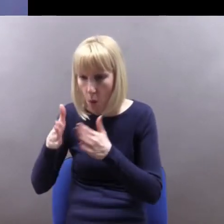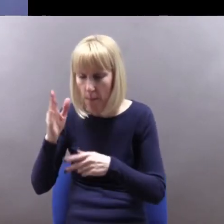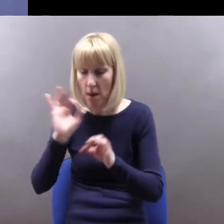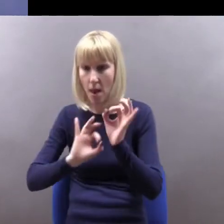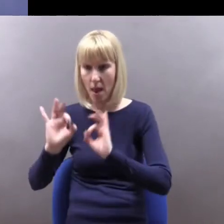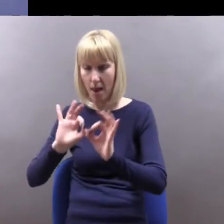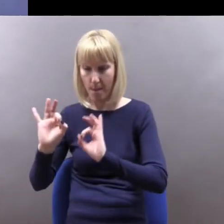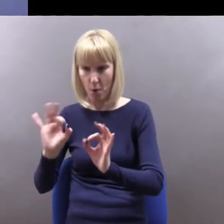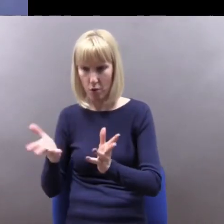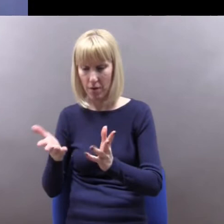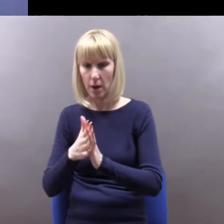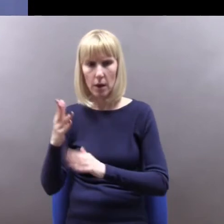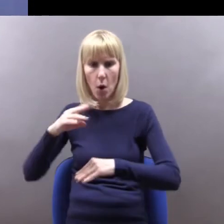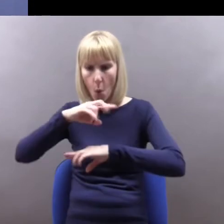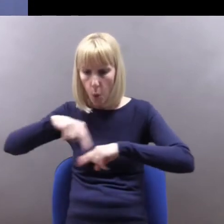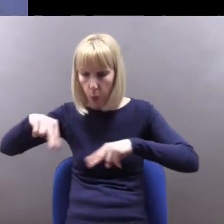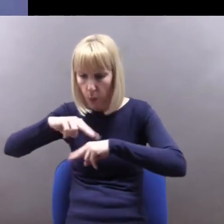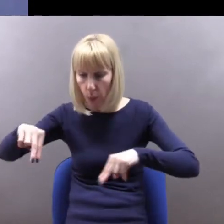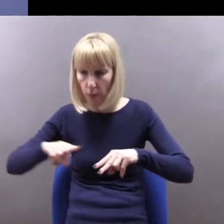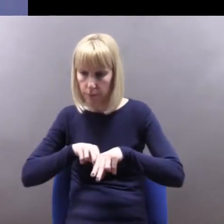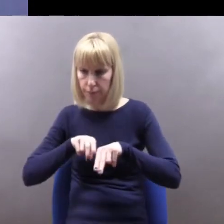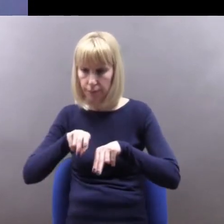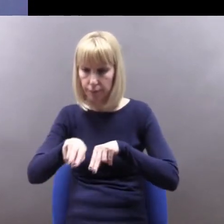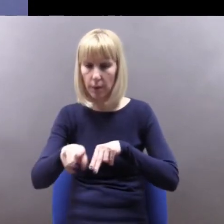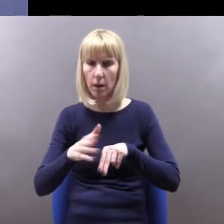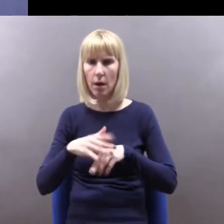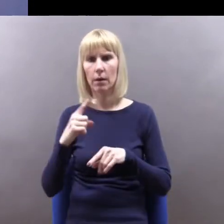przejścia dla pieszych i oczywiście z jednej strony